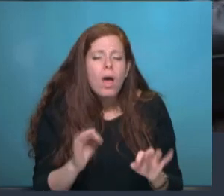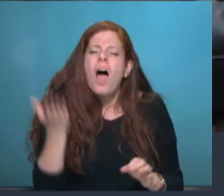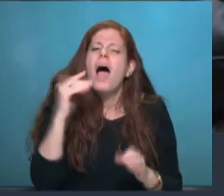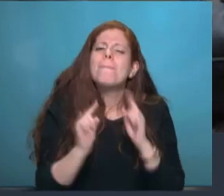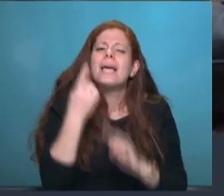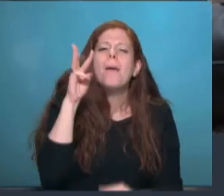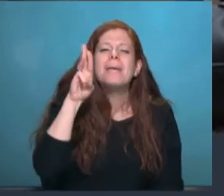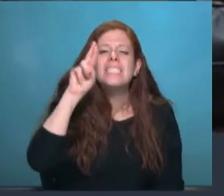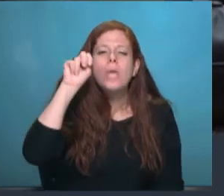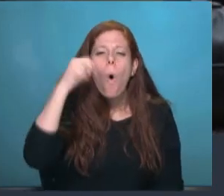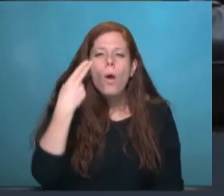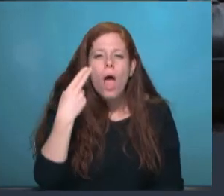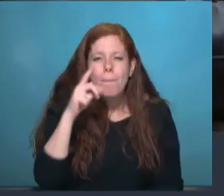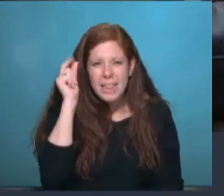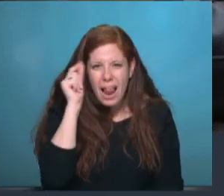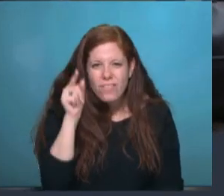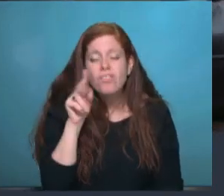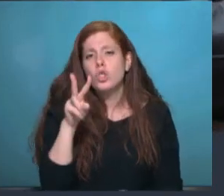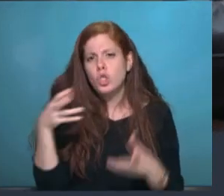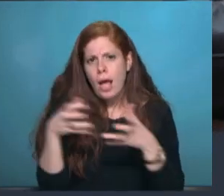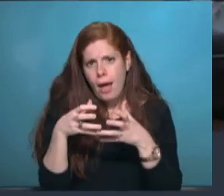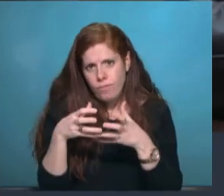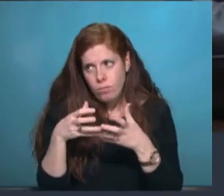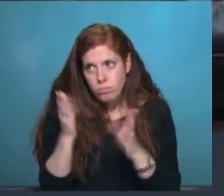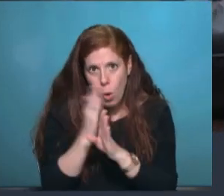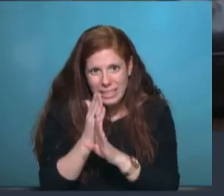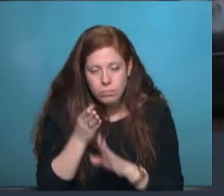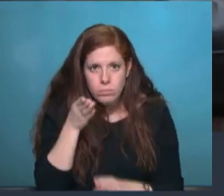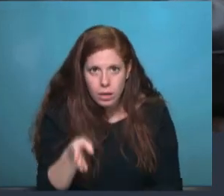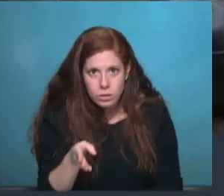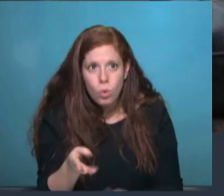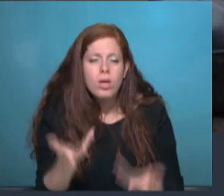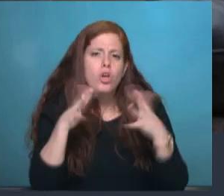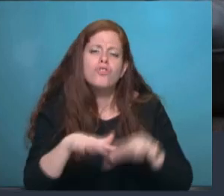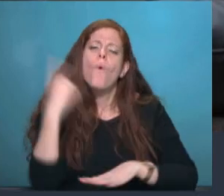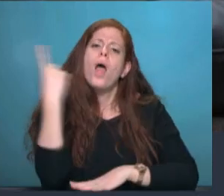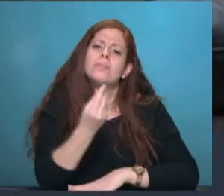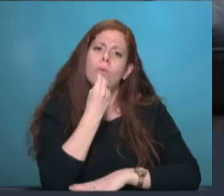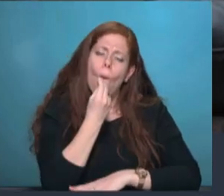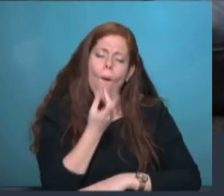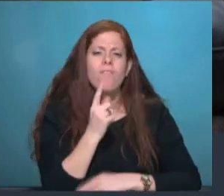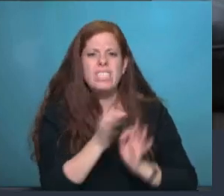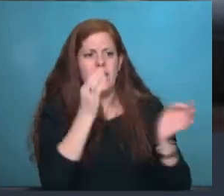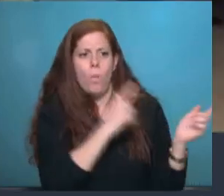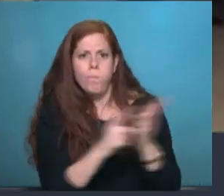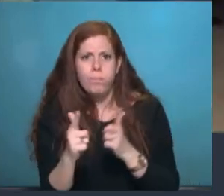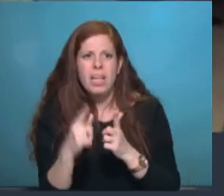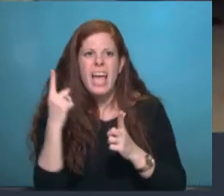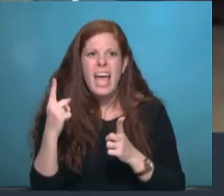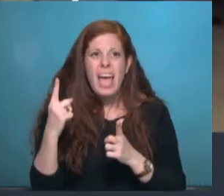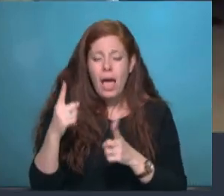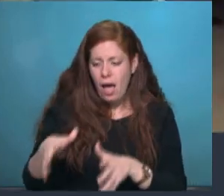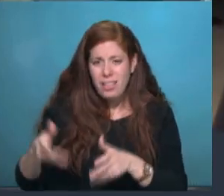ששני חבר'ה נכנסו, חבר'ה, טרוריסטים נכנסו, ישבו להזמין אוכל וקמו ואז התחילו לראות, אחד תפס כיסא, דפק אחד מהם